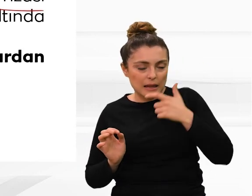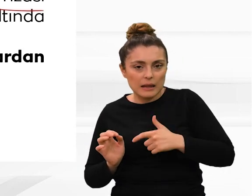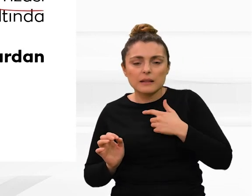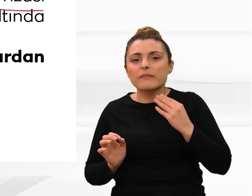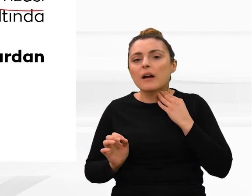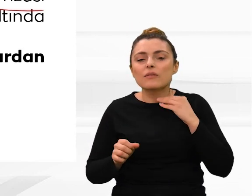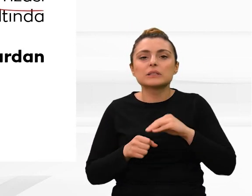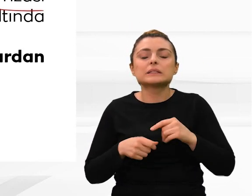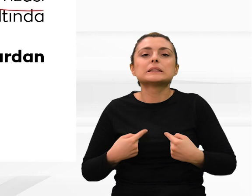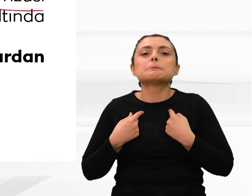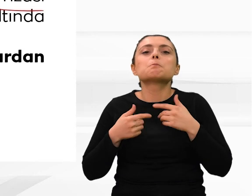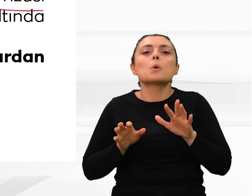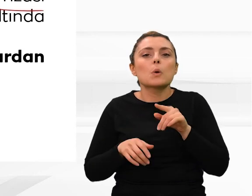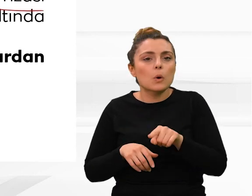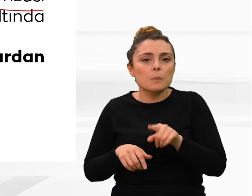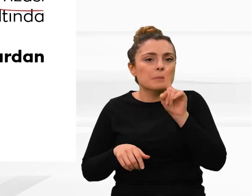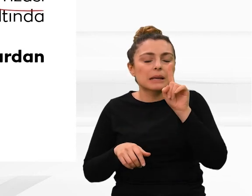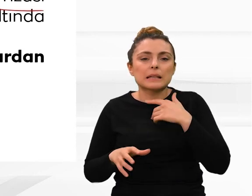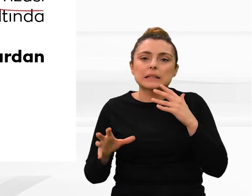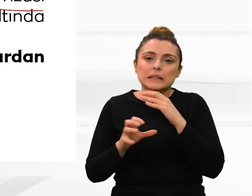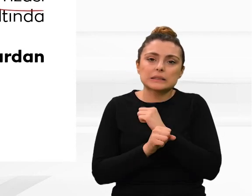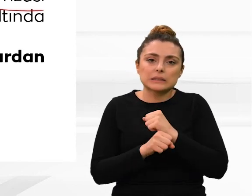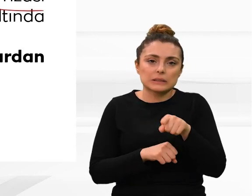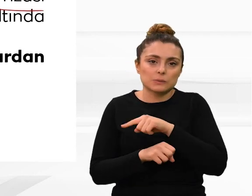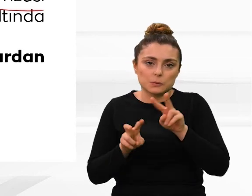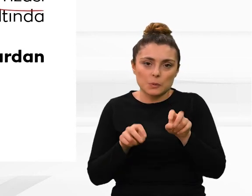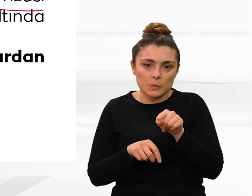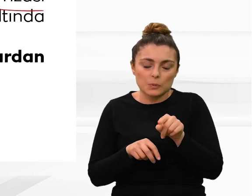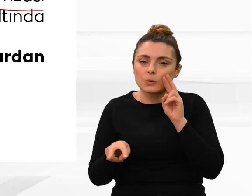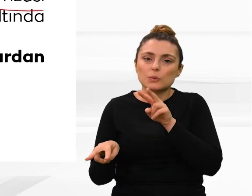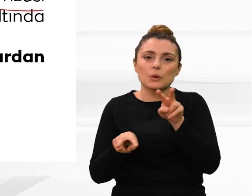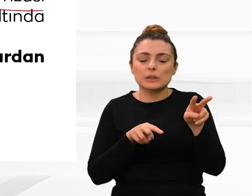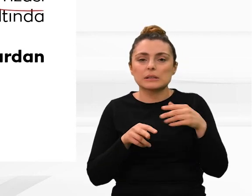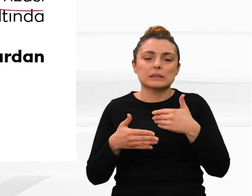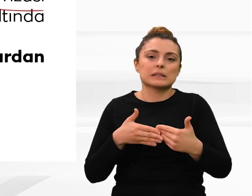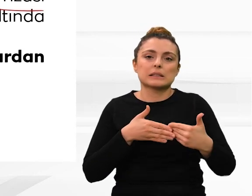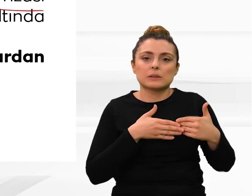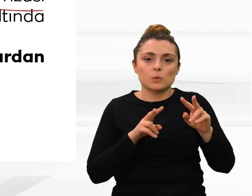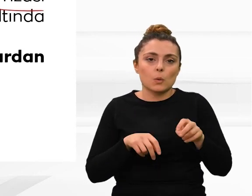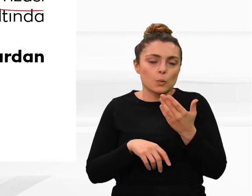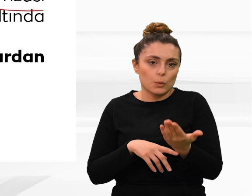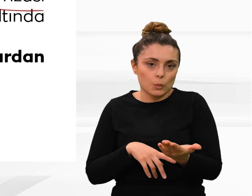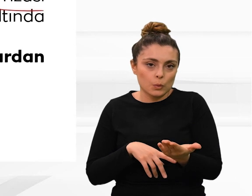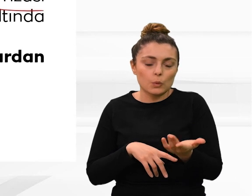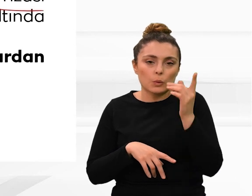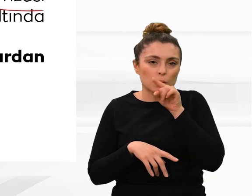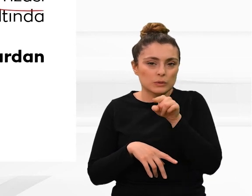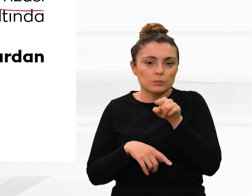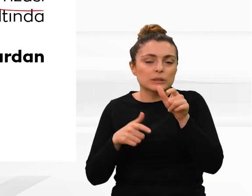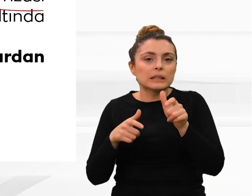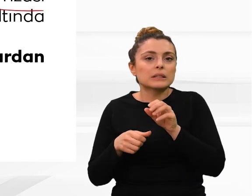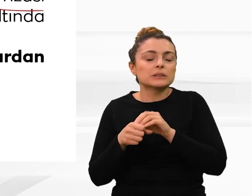minnet altında hissetmemiş oluyor burada bir gizlilik söz konusu değil mi gösterişten sakınmaz söz konusu O yüzden